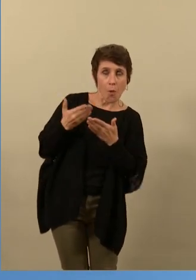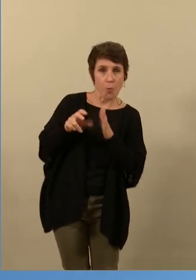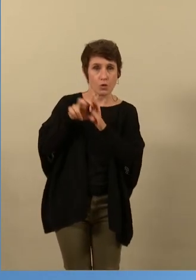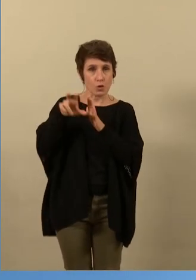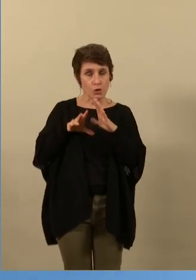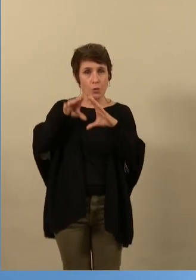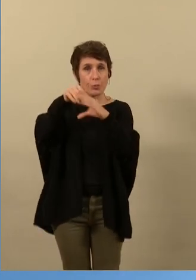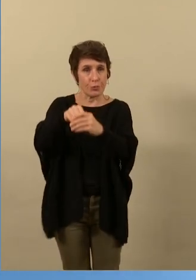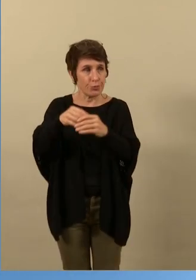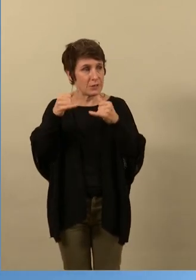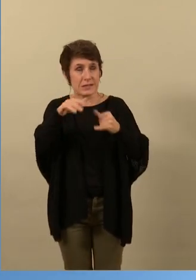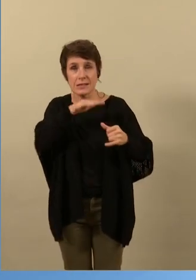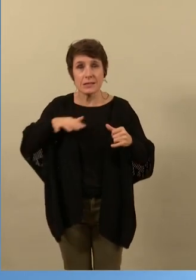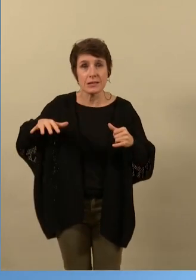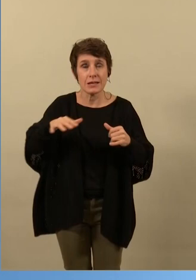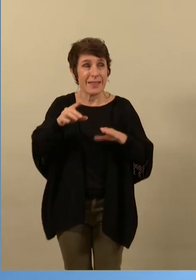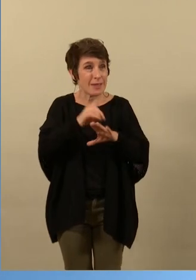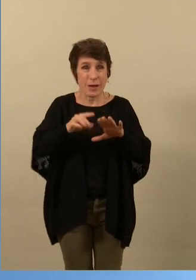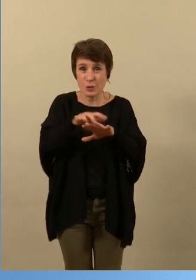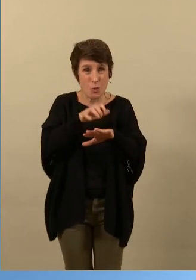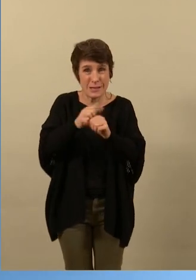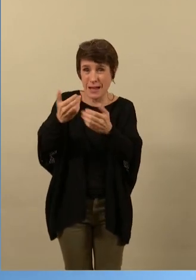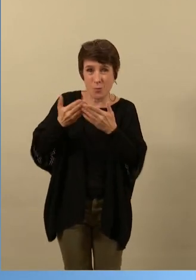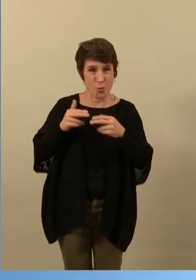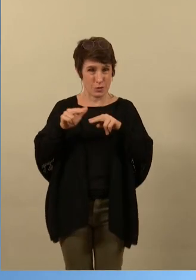métropole et dans tout le département